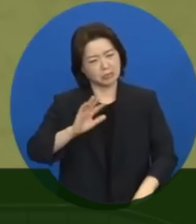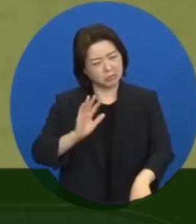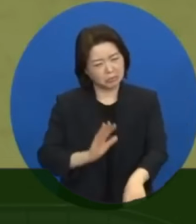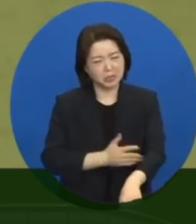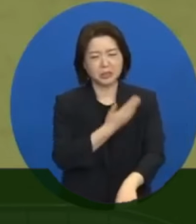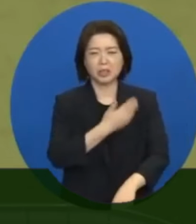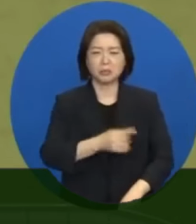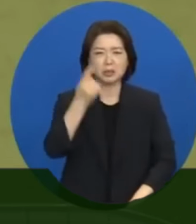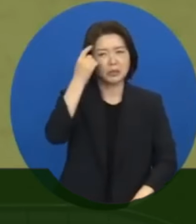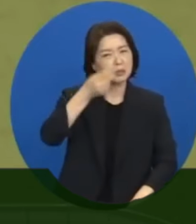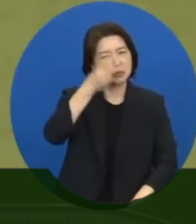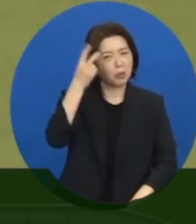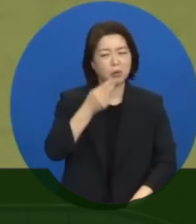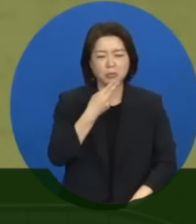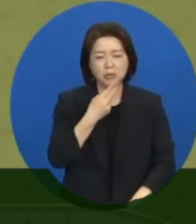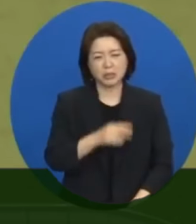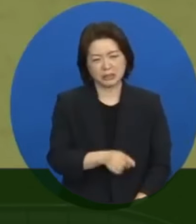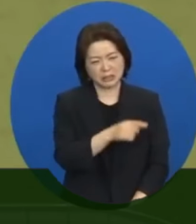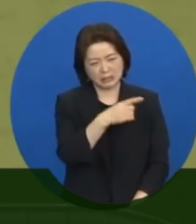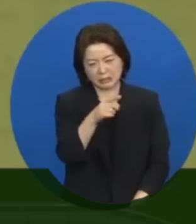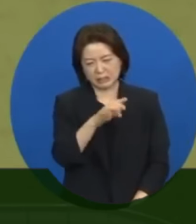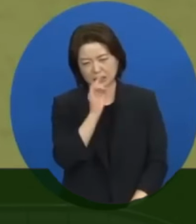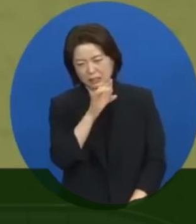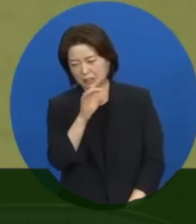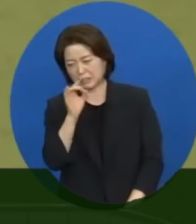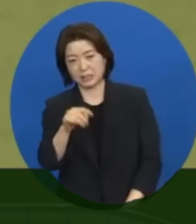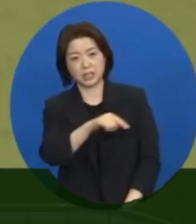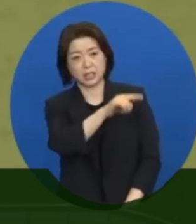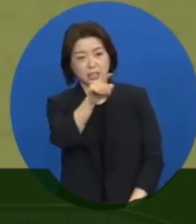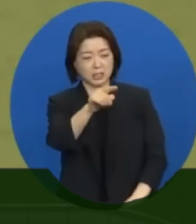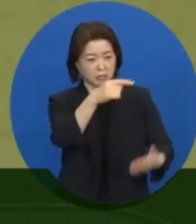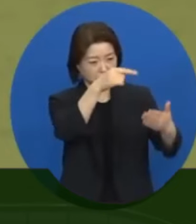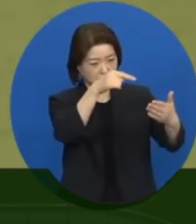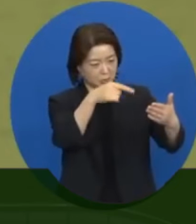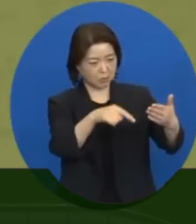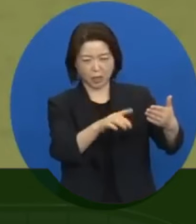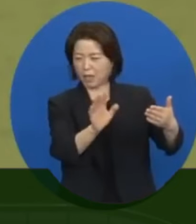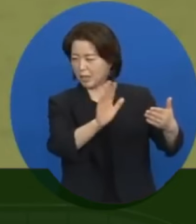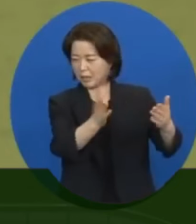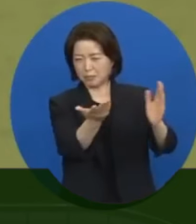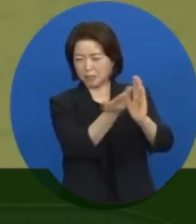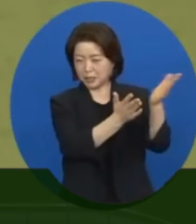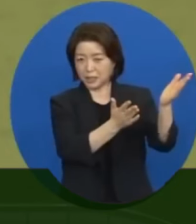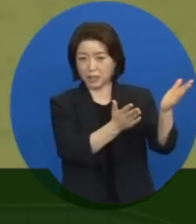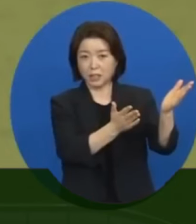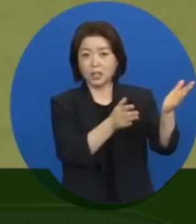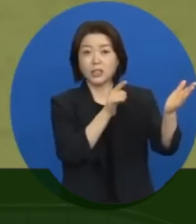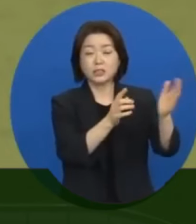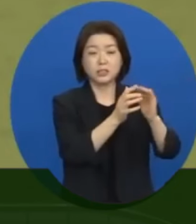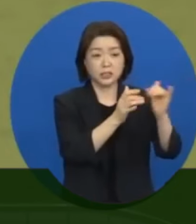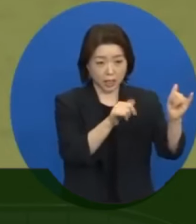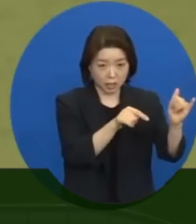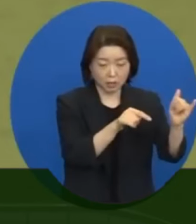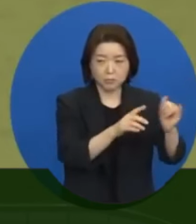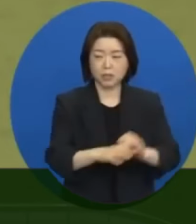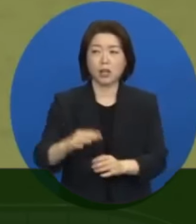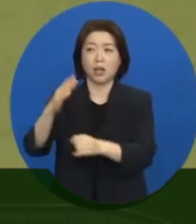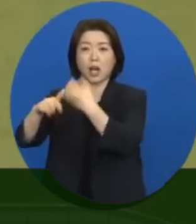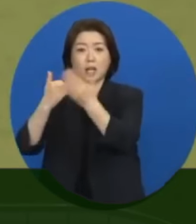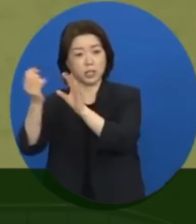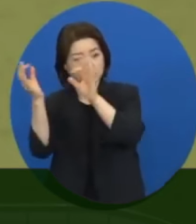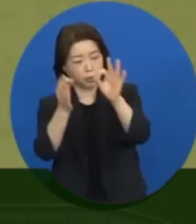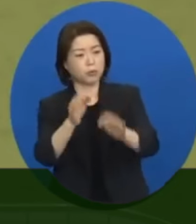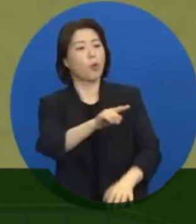명하지 못해서 아이 사람은 저래서 안 돼라고 하는 그 안돼라고 하는 그 사람을 주님은 예스라 하실 수도 있다는 거예요